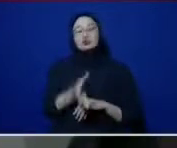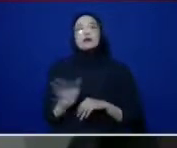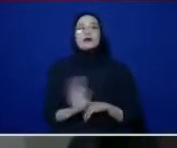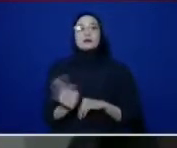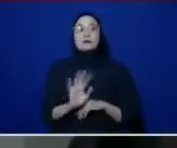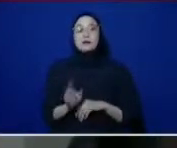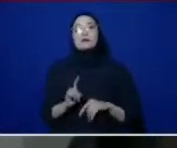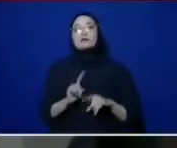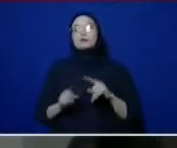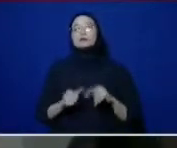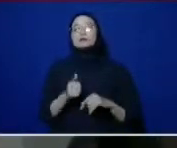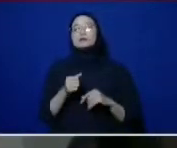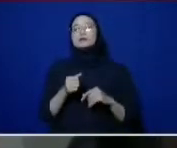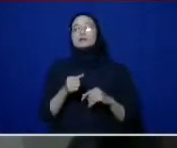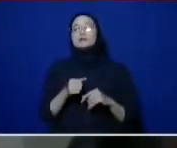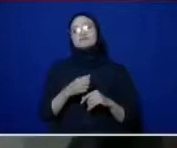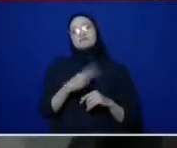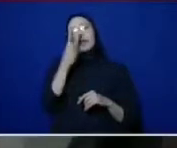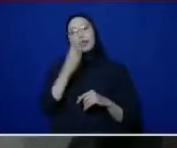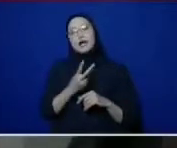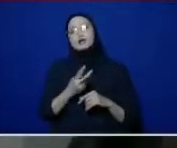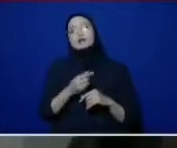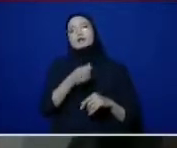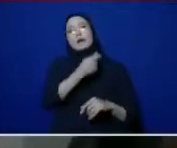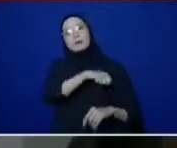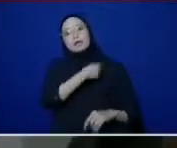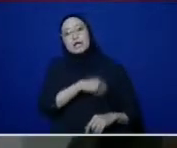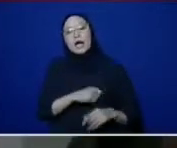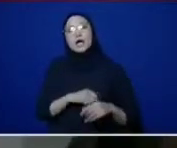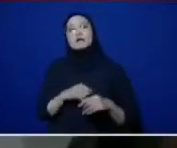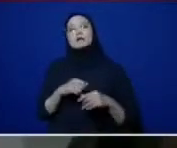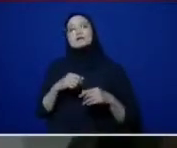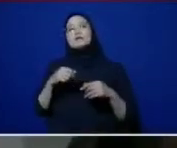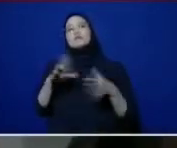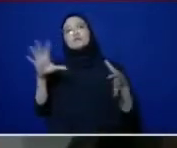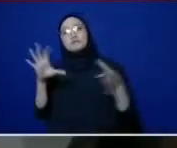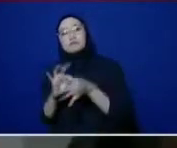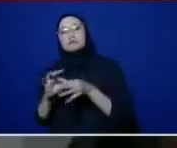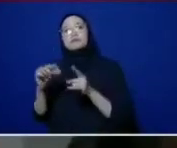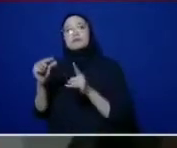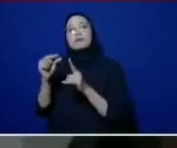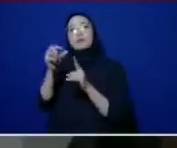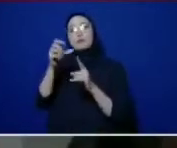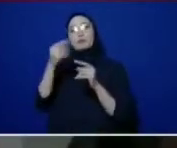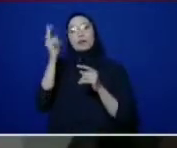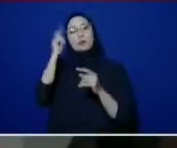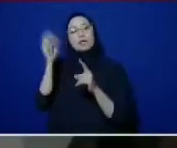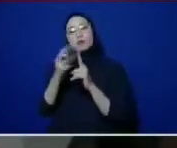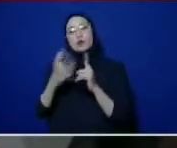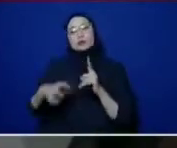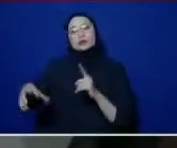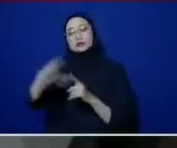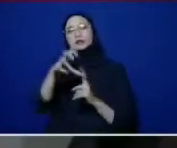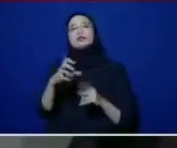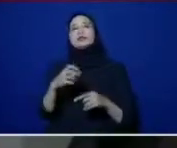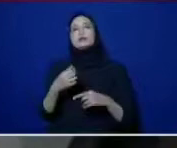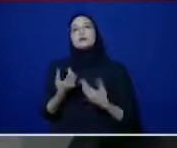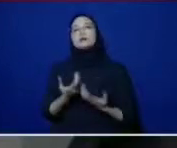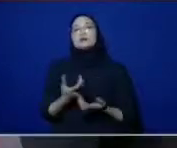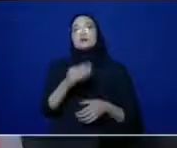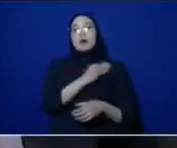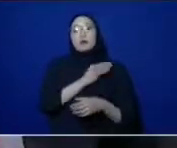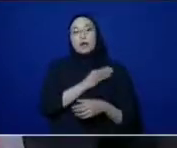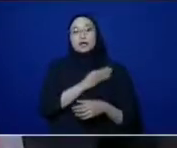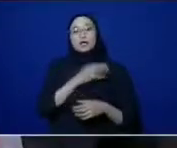bisa dikerjakan oleh kementerian, oleh provinsi maupun oleh kabupaten dan kota. Baik,